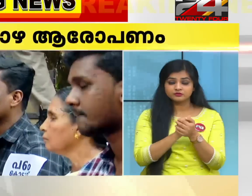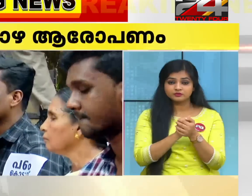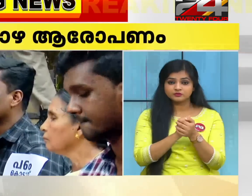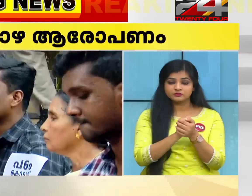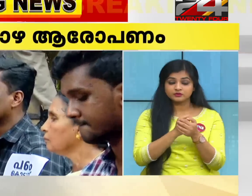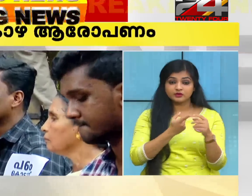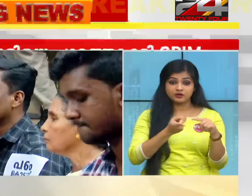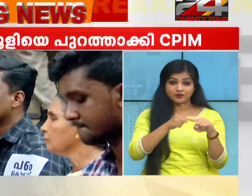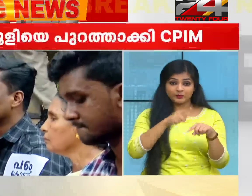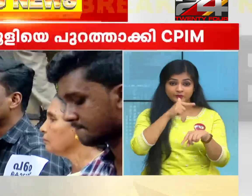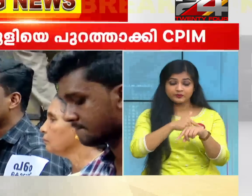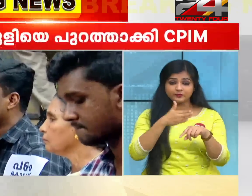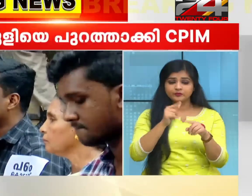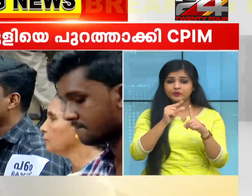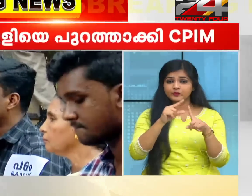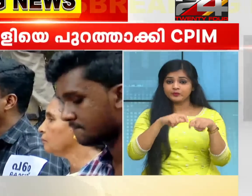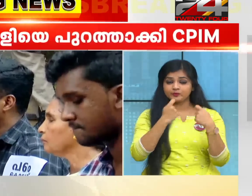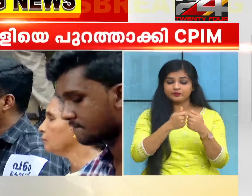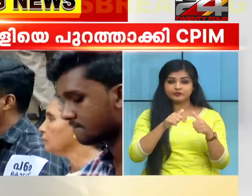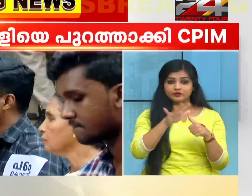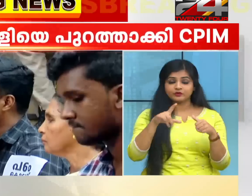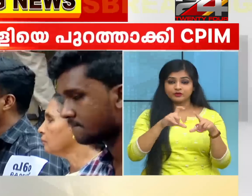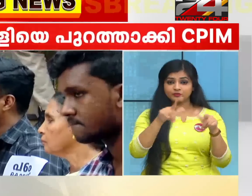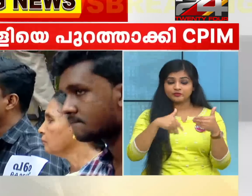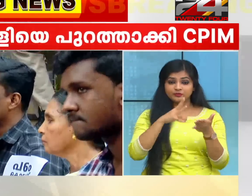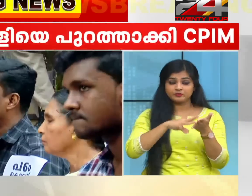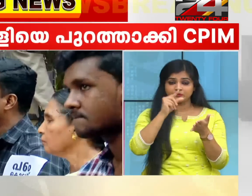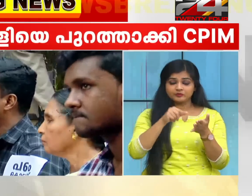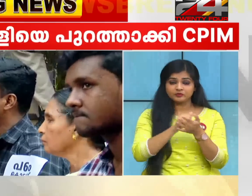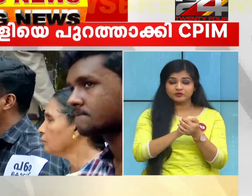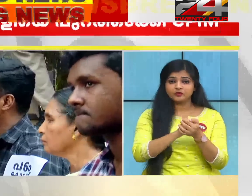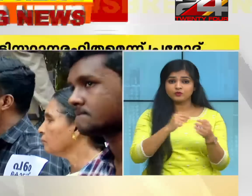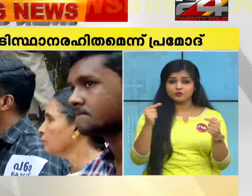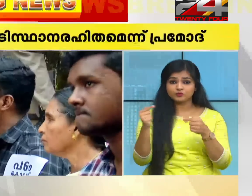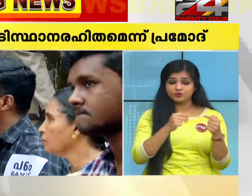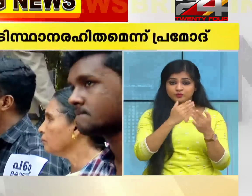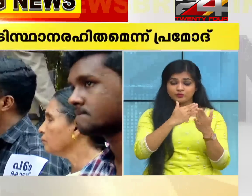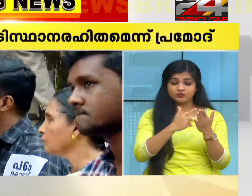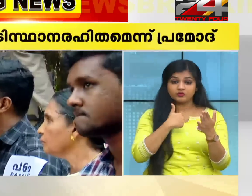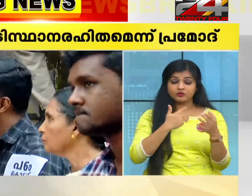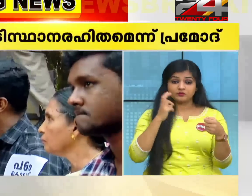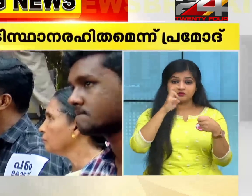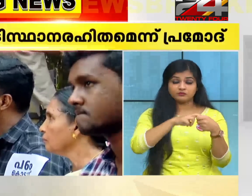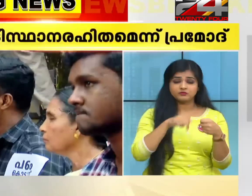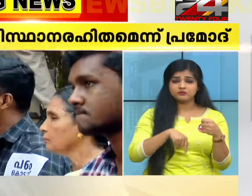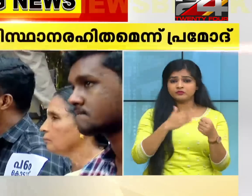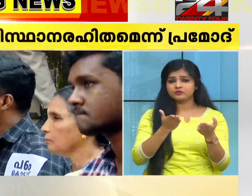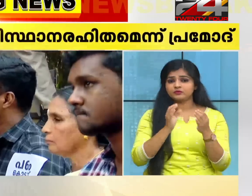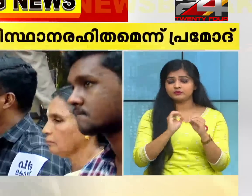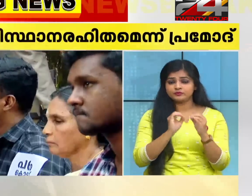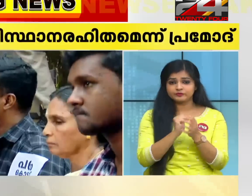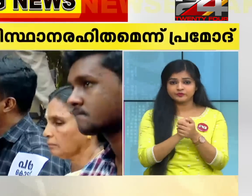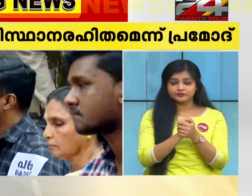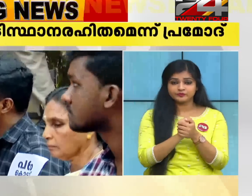ഉണ്ടാകുന്ന സമയത്ത് ഒരു പാർട്ടി ഏരിയ കമ്മിറ്റി എന്ന നിലയ്ക്ക്, ഒരു പാർട്ടിക്കാരൻ നിലയ്ക്ക്, ഒരു വിവാദ വിഷയത്തിനകത്ത് പെടുന്നതിനകത്ത് നമ്മൾ ഇടപെടാൻ പോകേണ്ടതില്ല. മനസ്സിലായി?